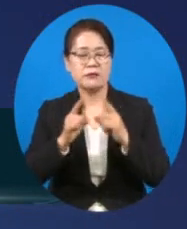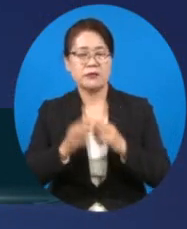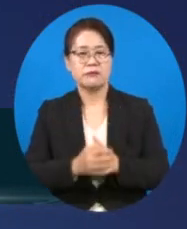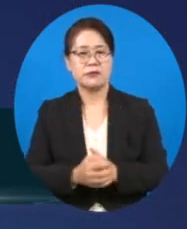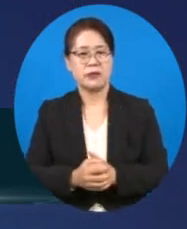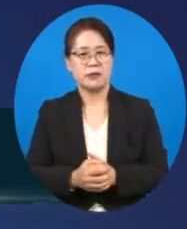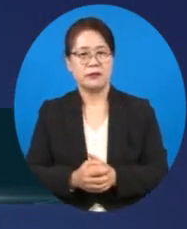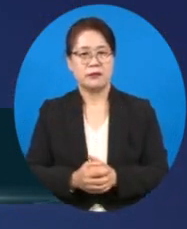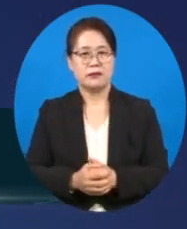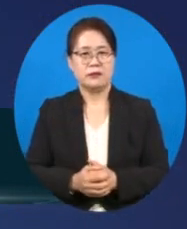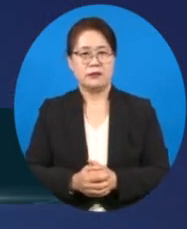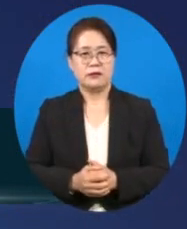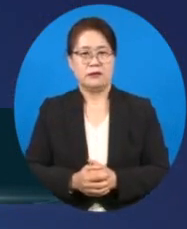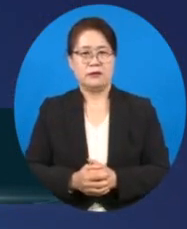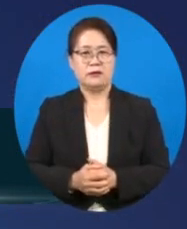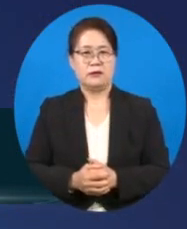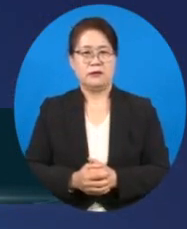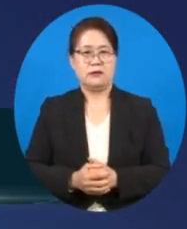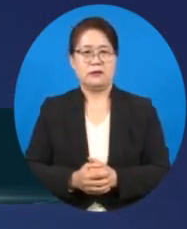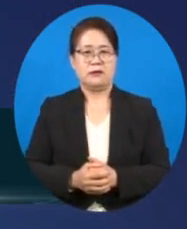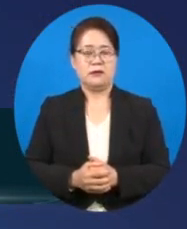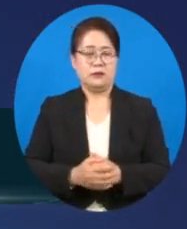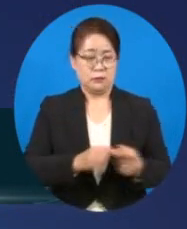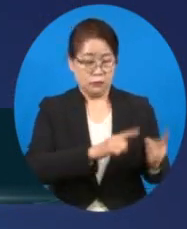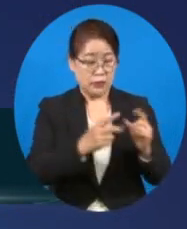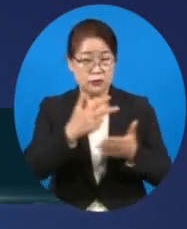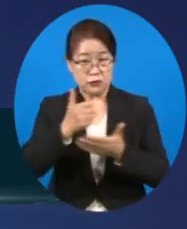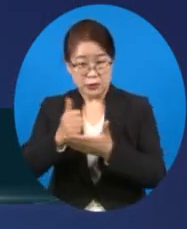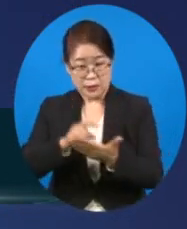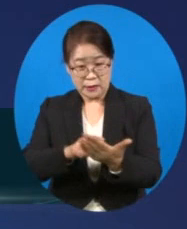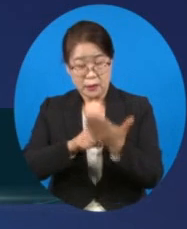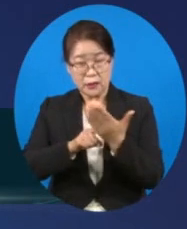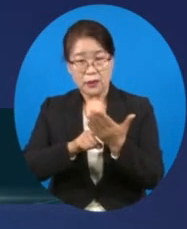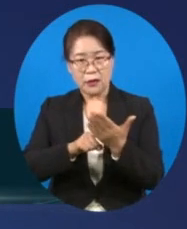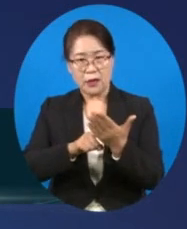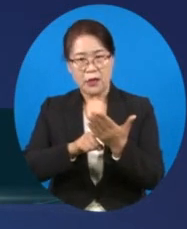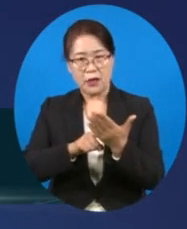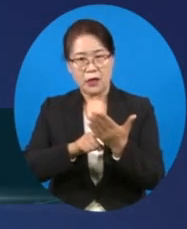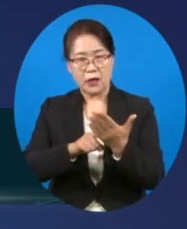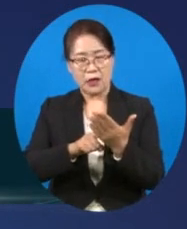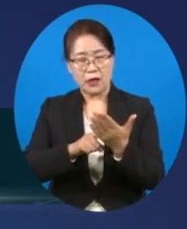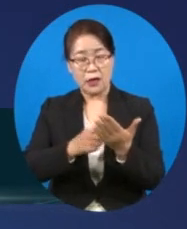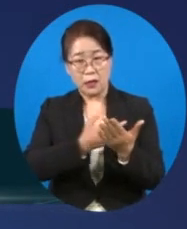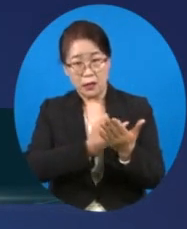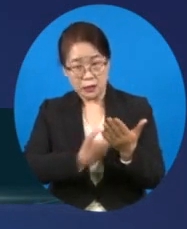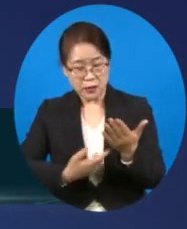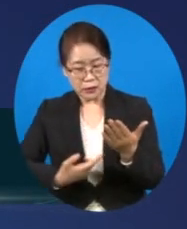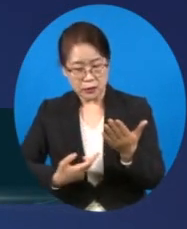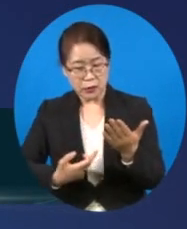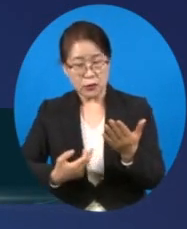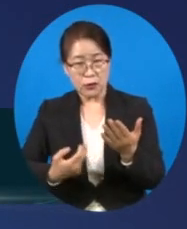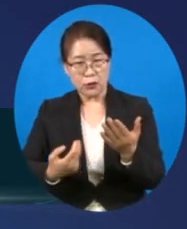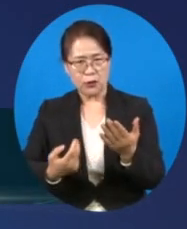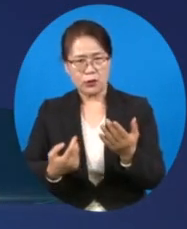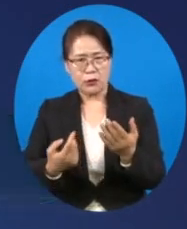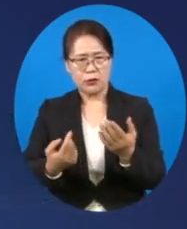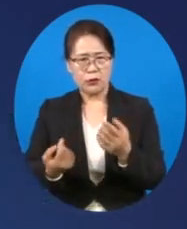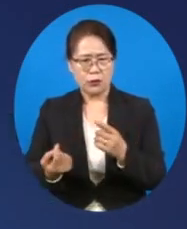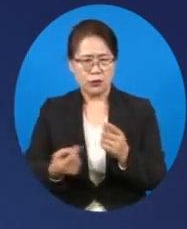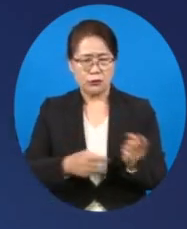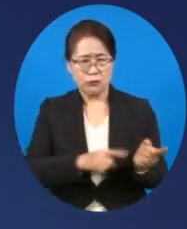부활하신 주님이 나타나 주신 것만으로도 제자들은 부활의 확신을 가질 수 있지 않겠어요 그런데